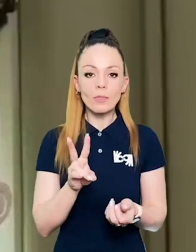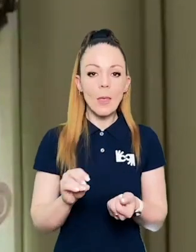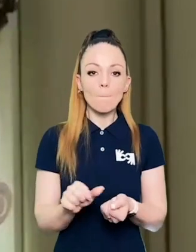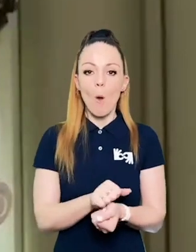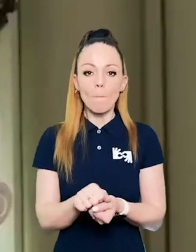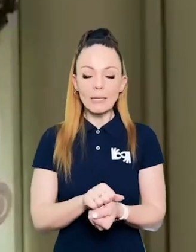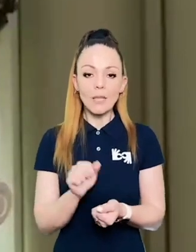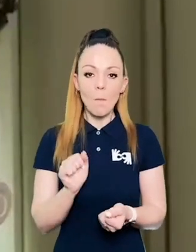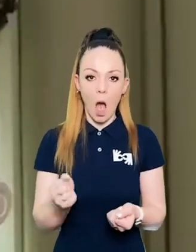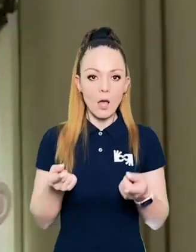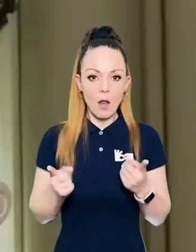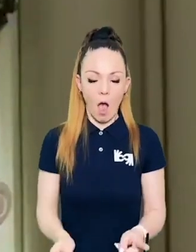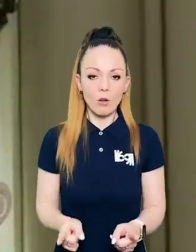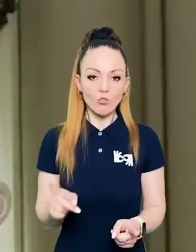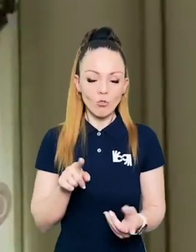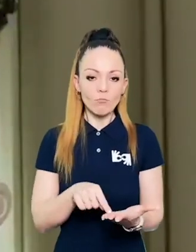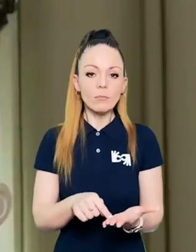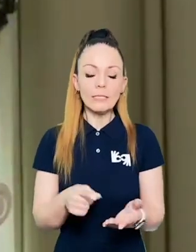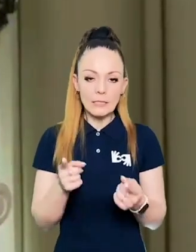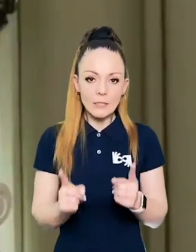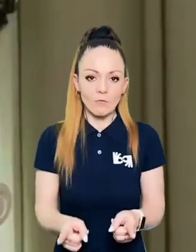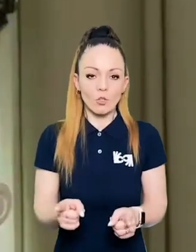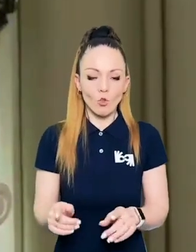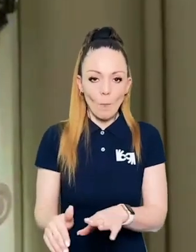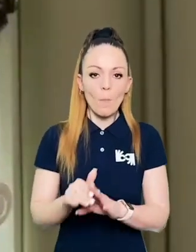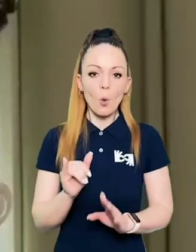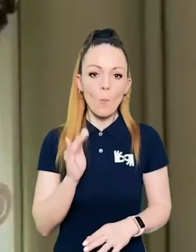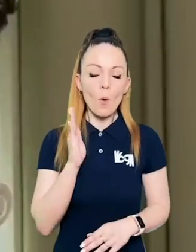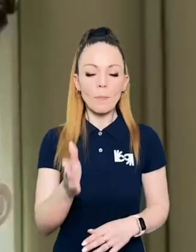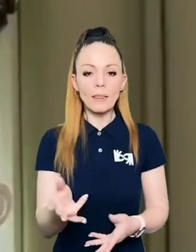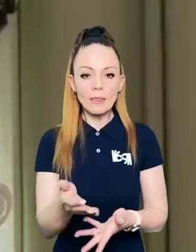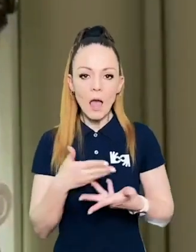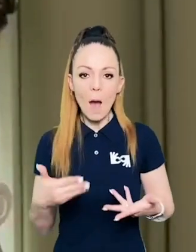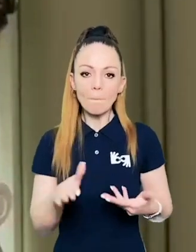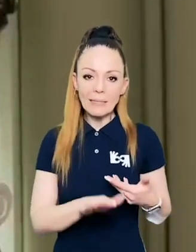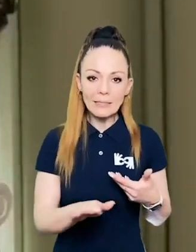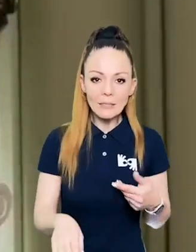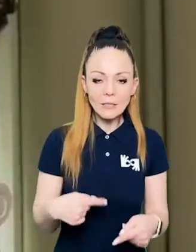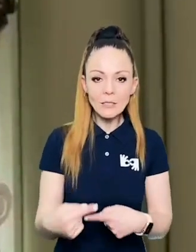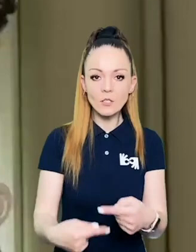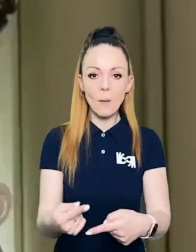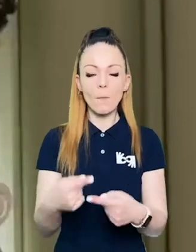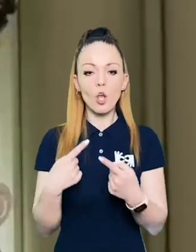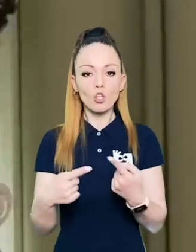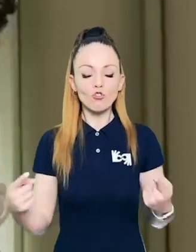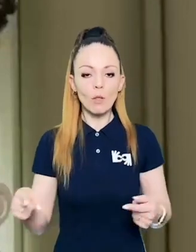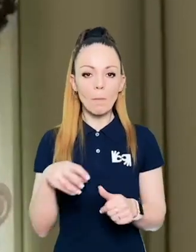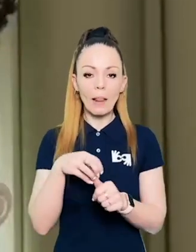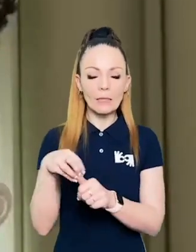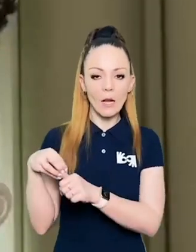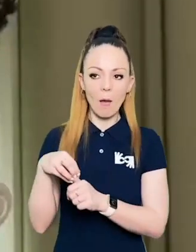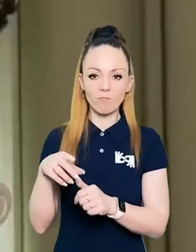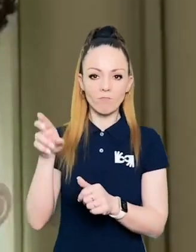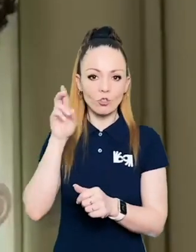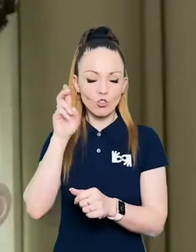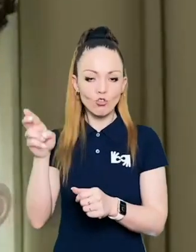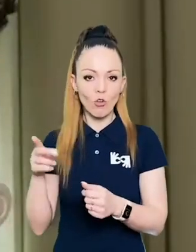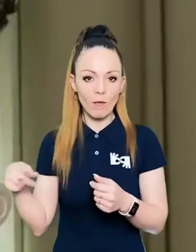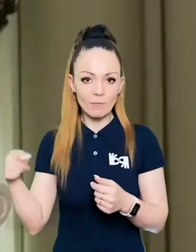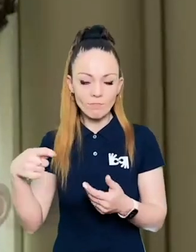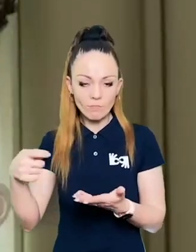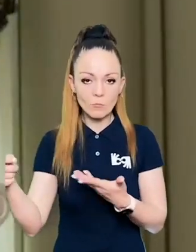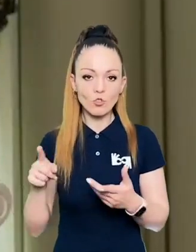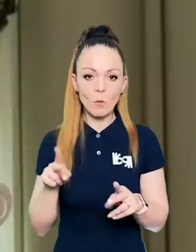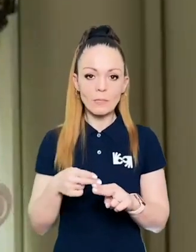не папірцем, а реальністю також. Да? Щоб він нам допоміг у майбутньому. Нам, дітям, іншим лідерам держави. Щоб